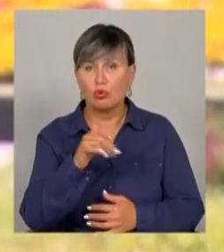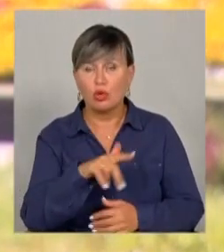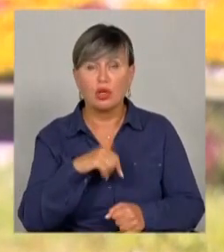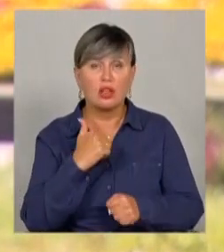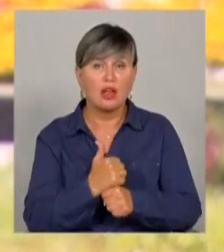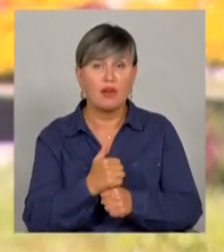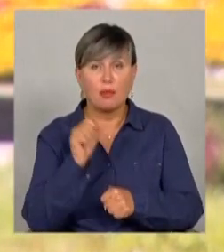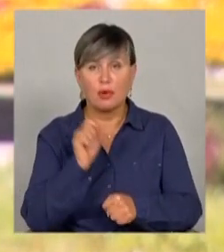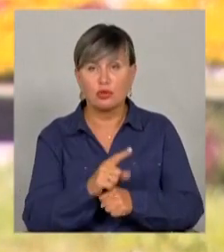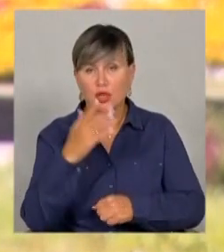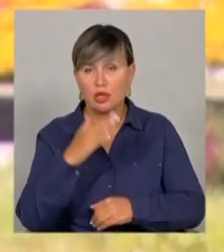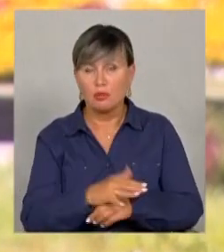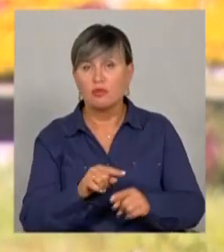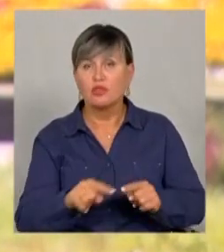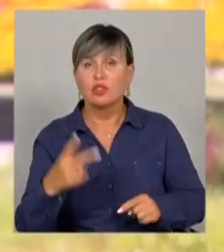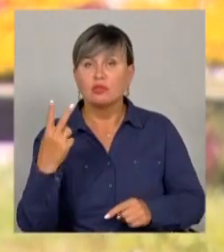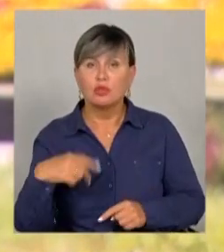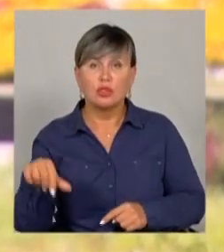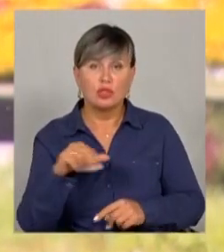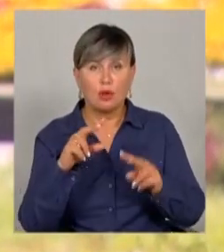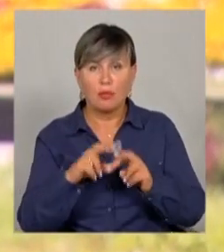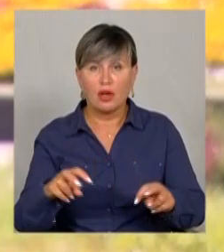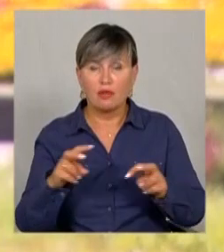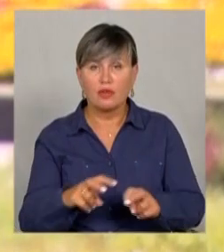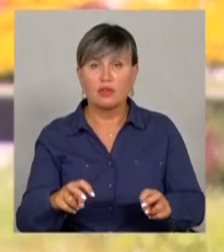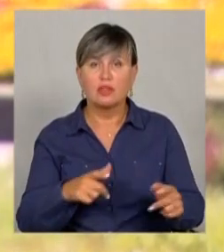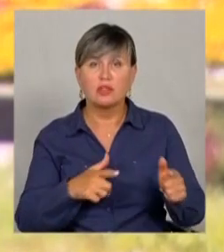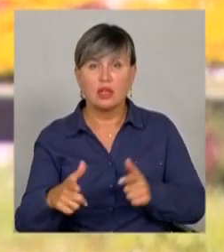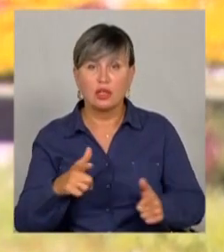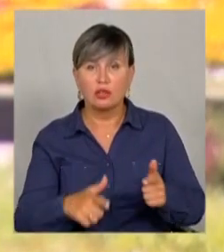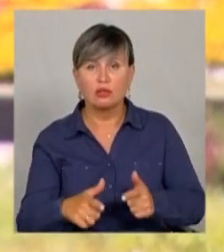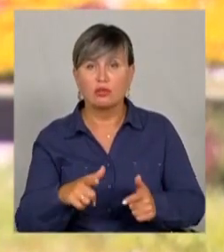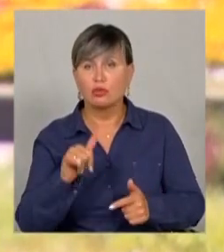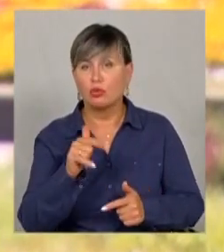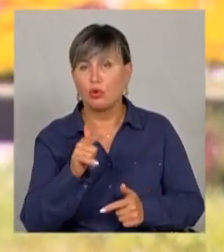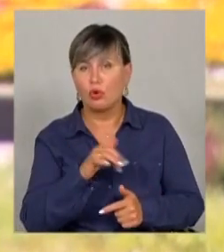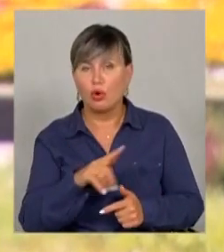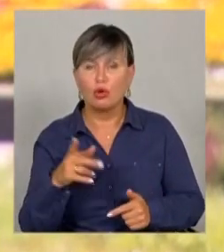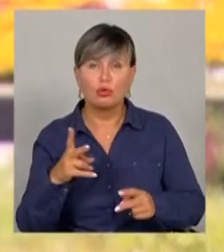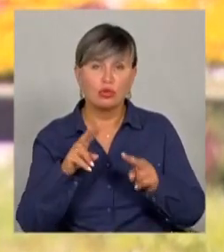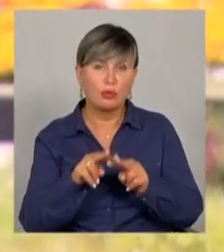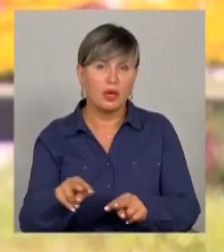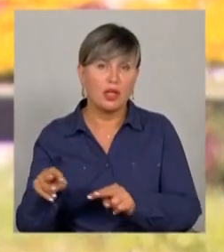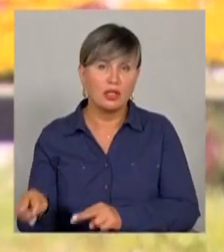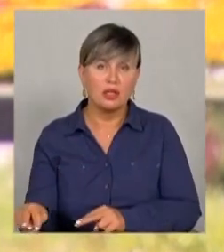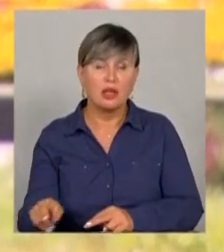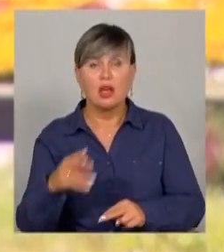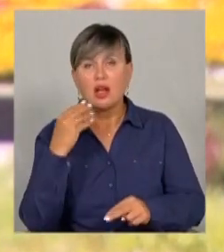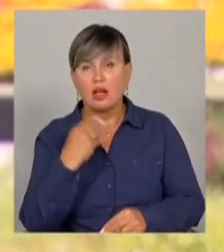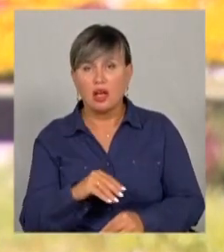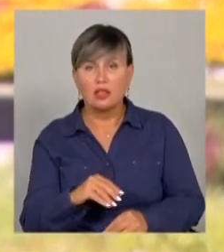Кабмина поручил акиматам в течение 2 недель проверить пункты заготовки твердого топлива. Нужно проконтролировать его